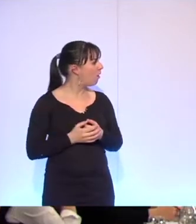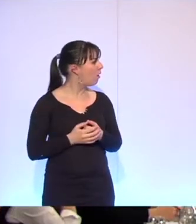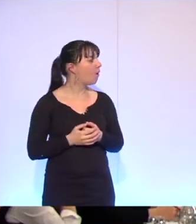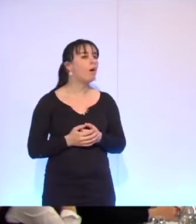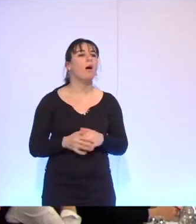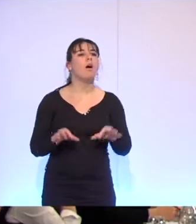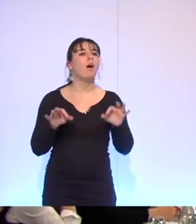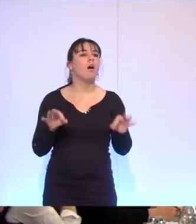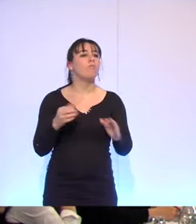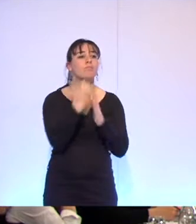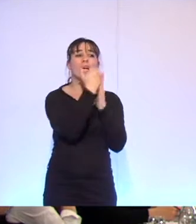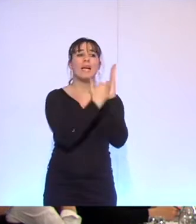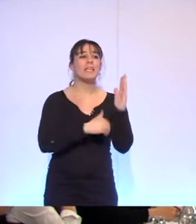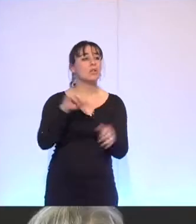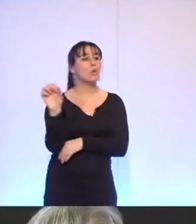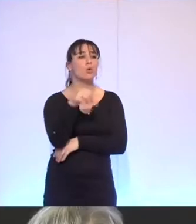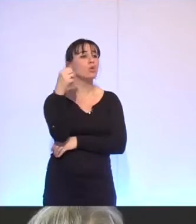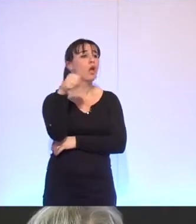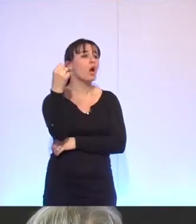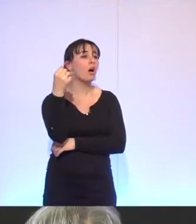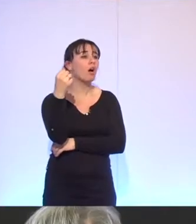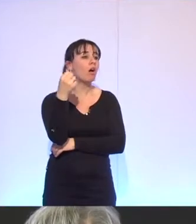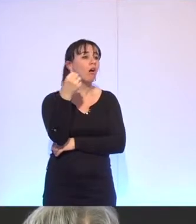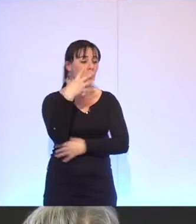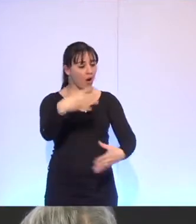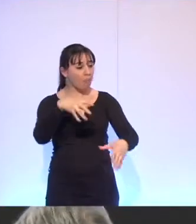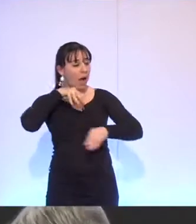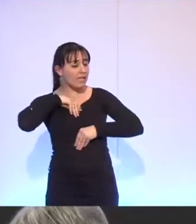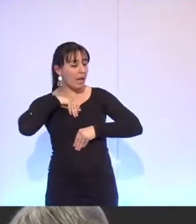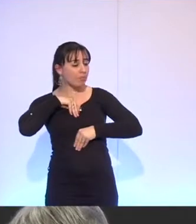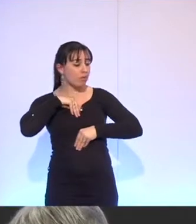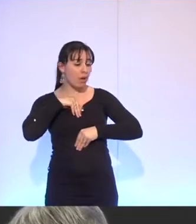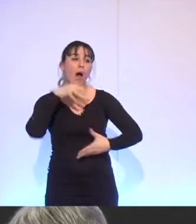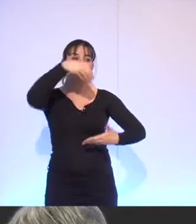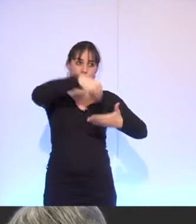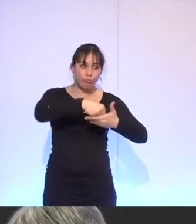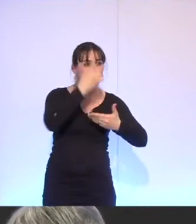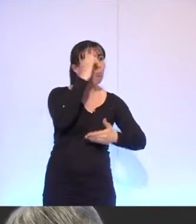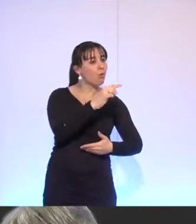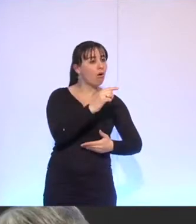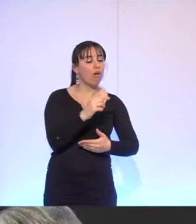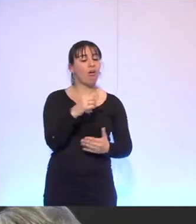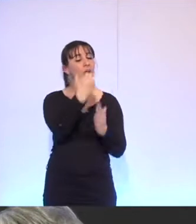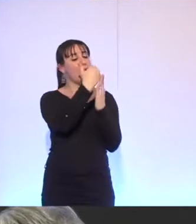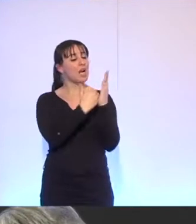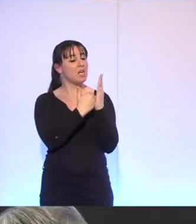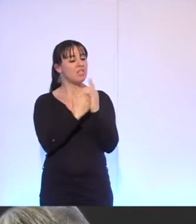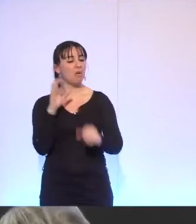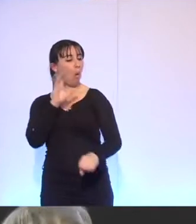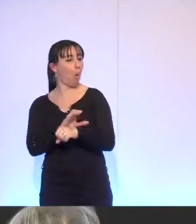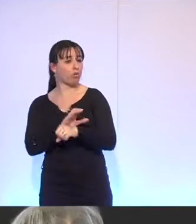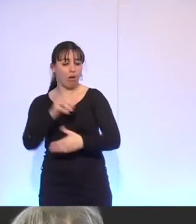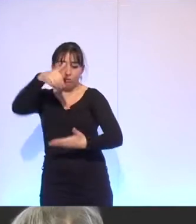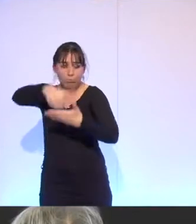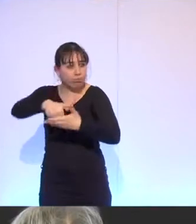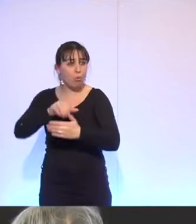Dans la mesure où il n'y a qu'une liste, si vous êtes pour la liste, vous mettez pour. Si vous êtes contre la liste, vous mettez contre. Et